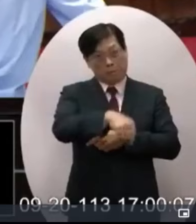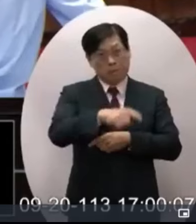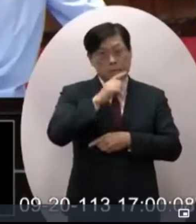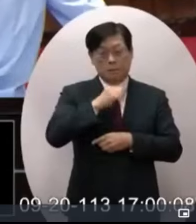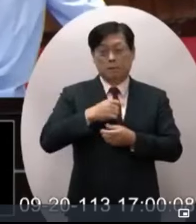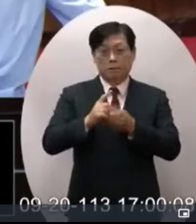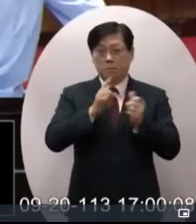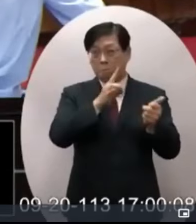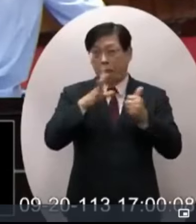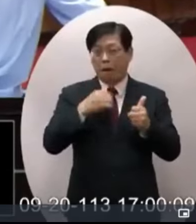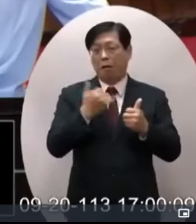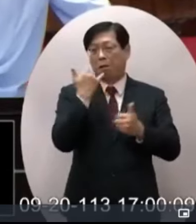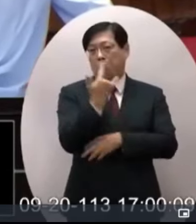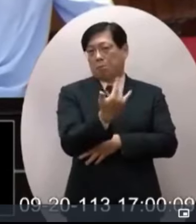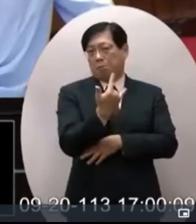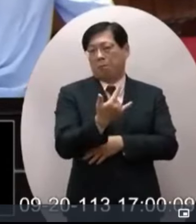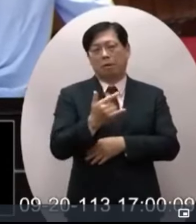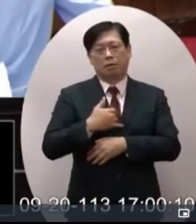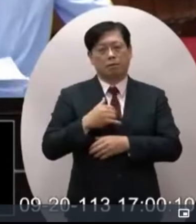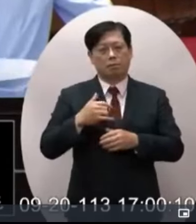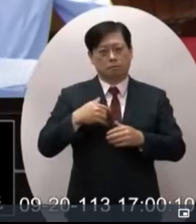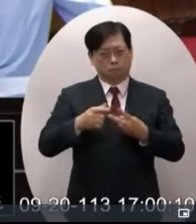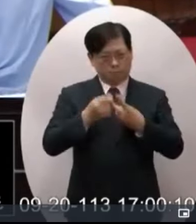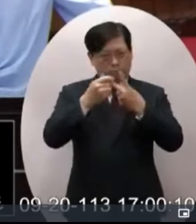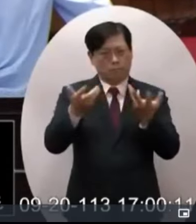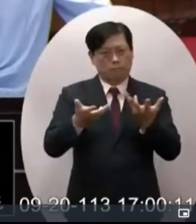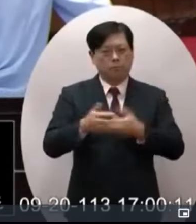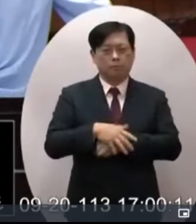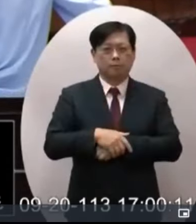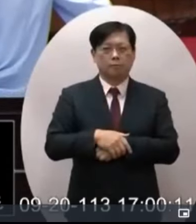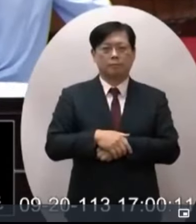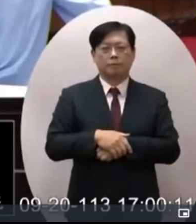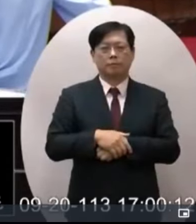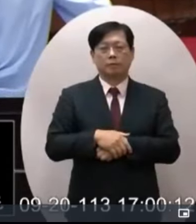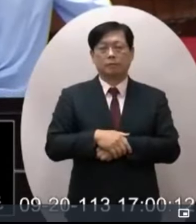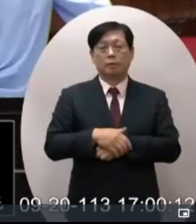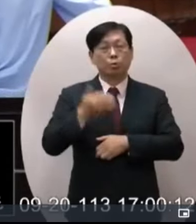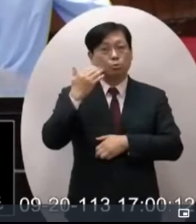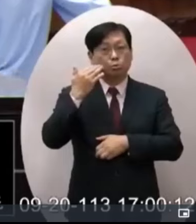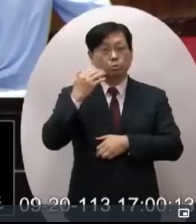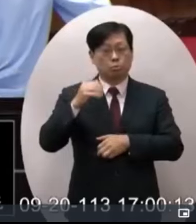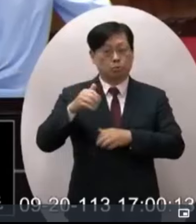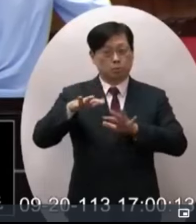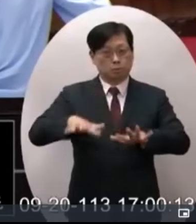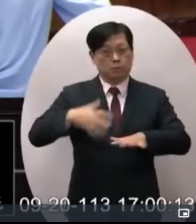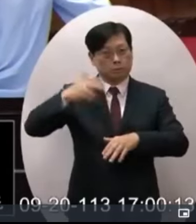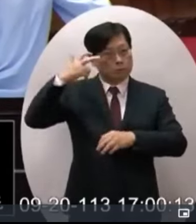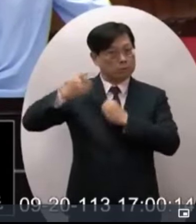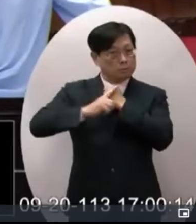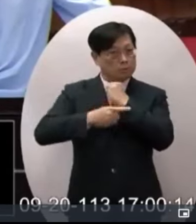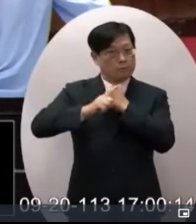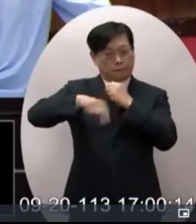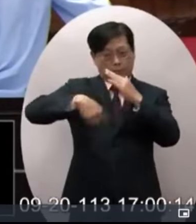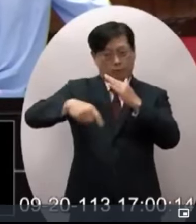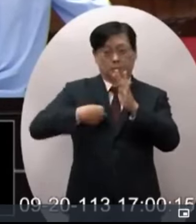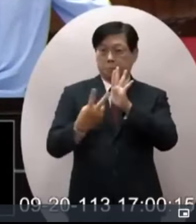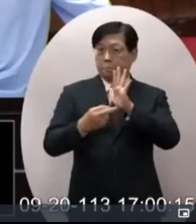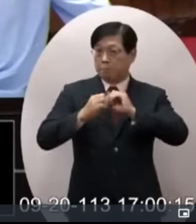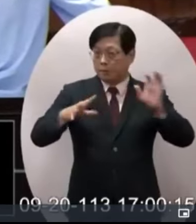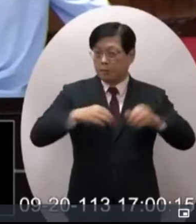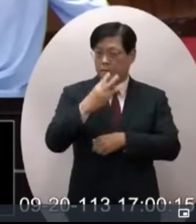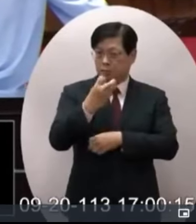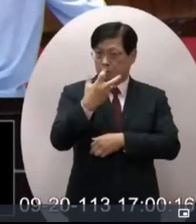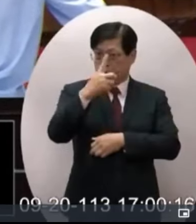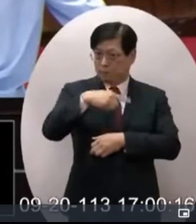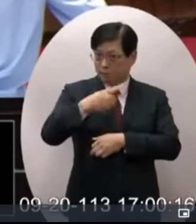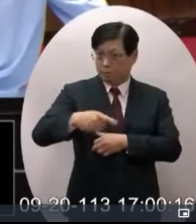是拿了免死金牌。好，第二件事情，因为按照今天宪法法庭所提出来的这